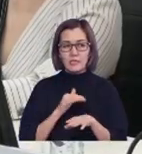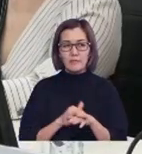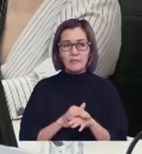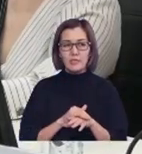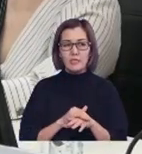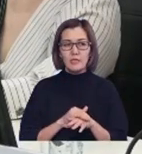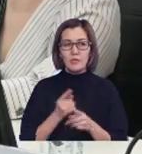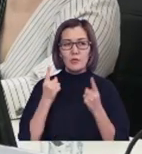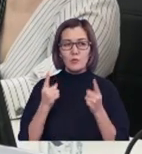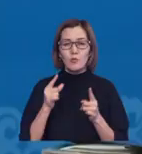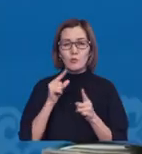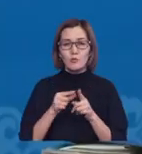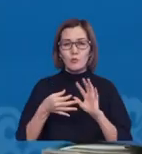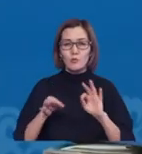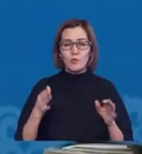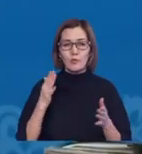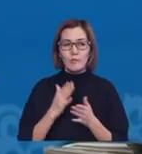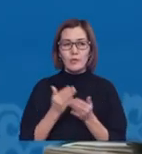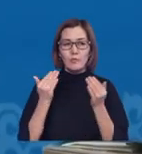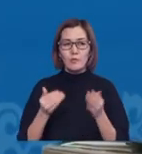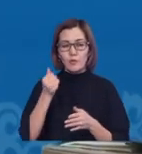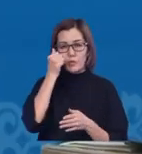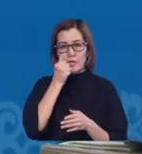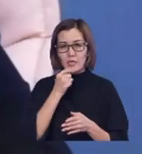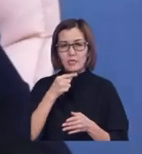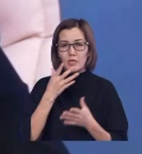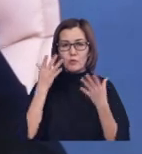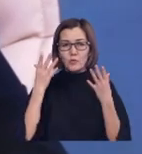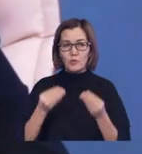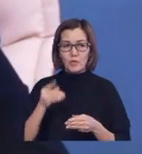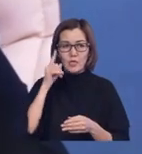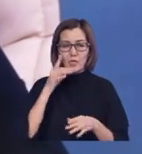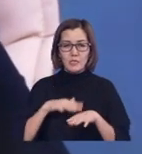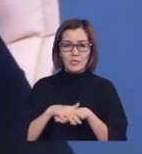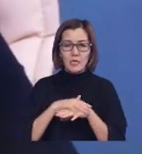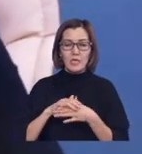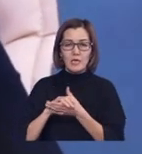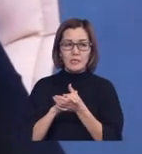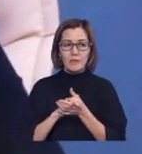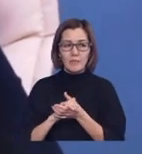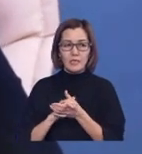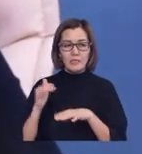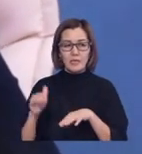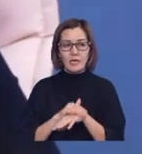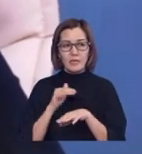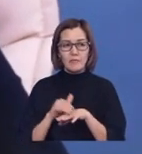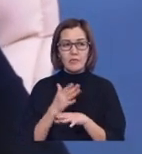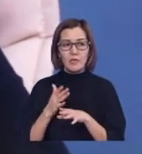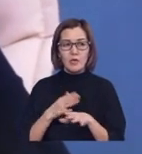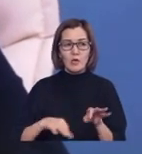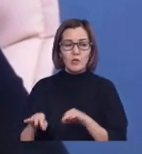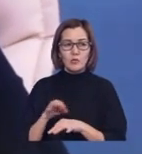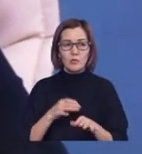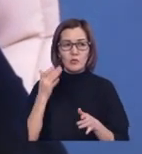халқымыздың ғана сөзі бар. Бүгін алғыс айту күні аясында Қазақстан халқы ассамблеясының қайырымдылық керуені жобасын